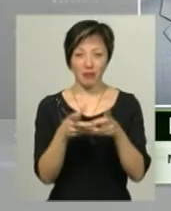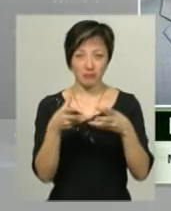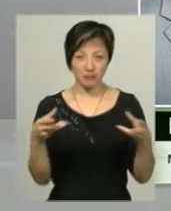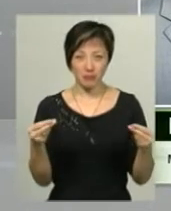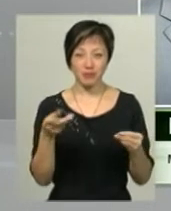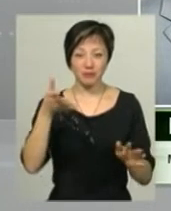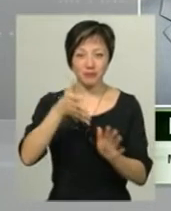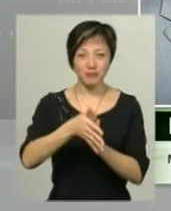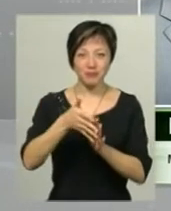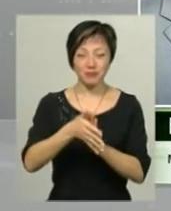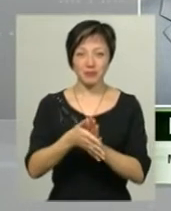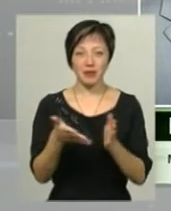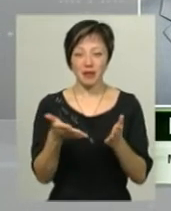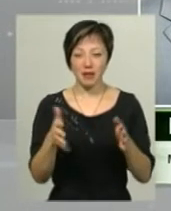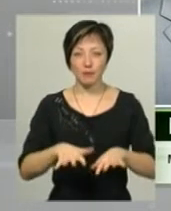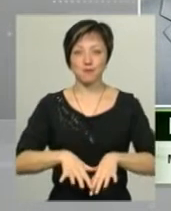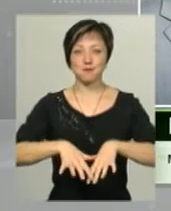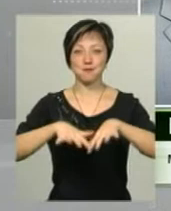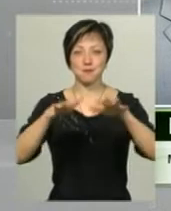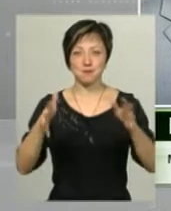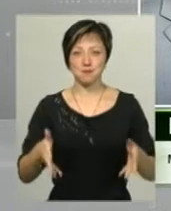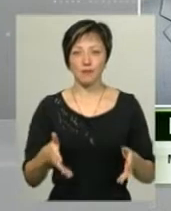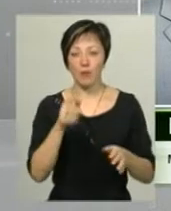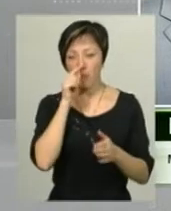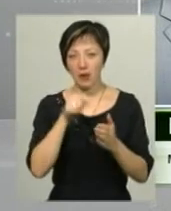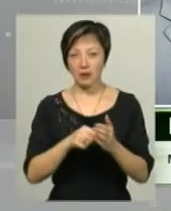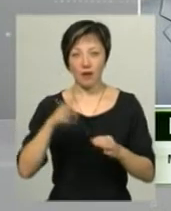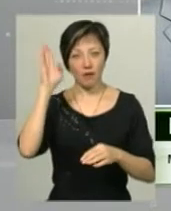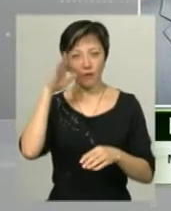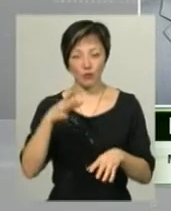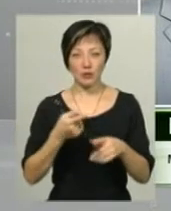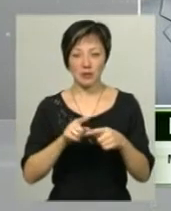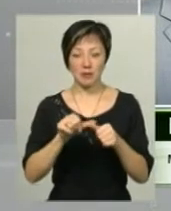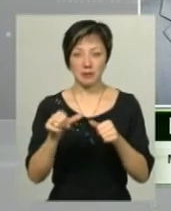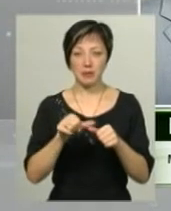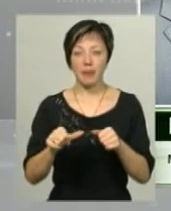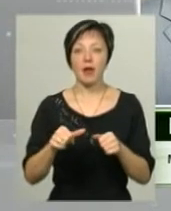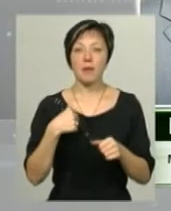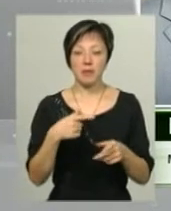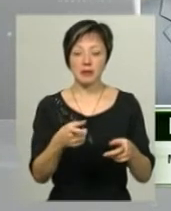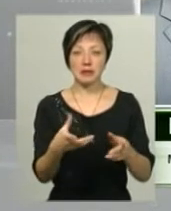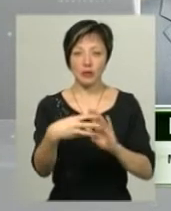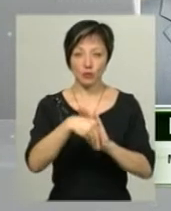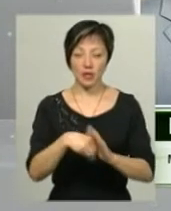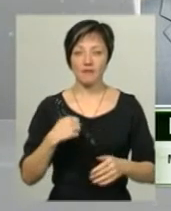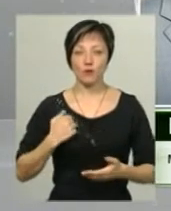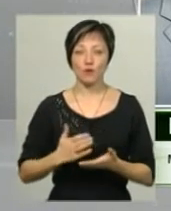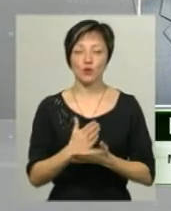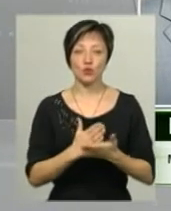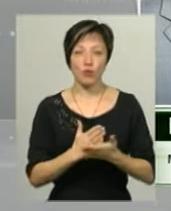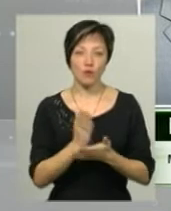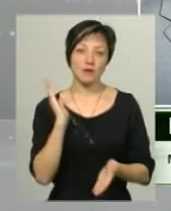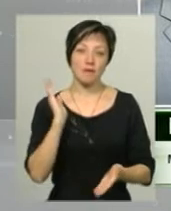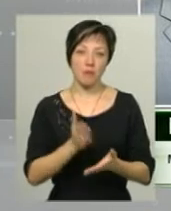води входить і вона десь переливає і йде. Ми підключили до цієї справи наших військовослужбовців. Вони,